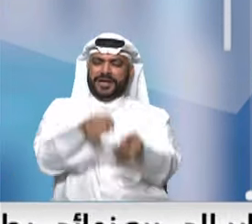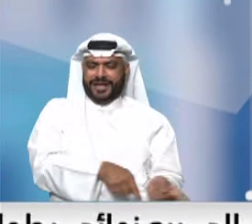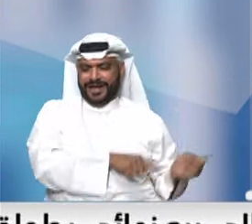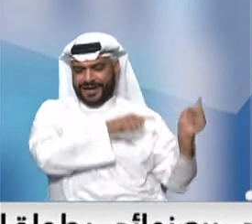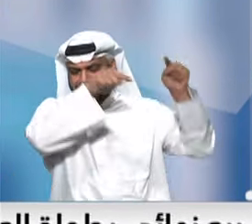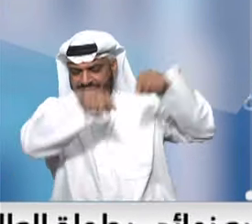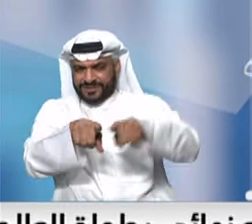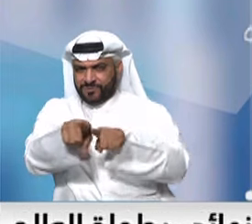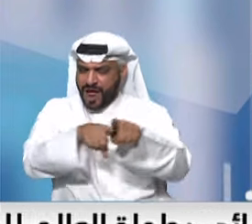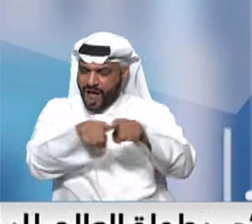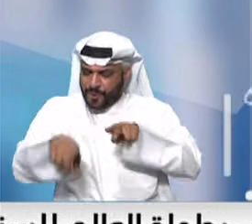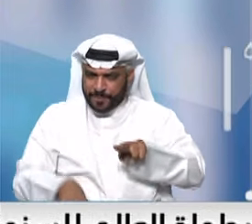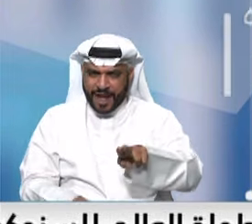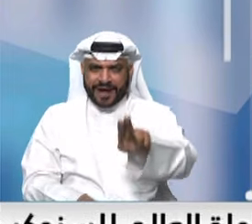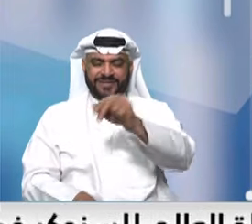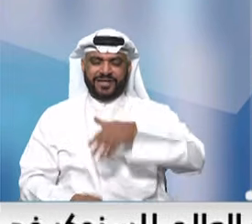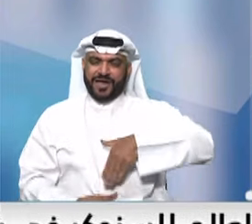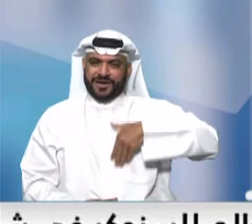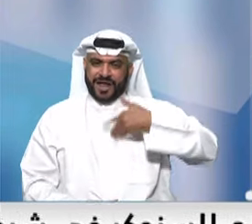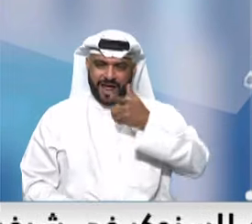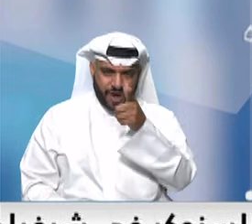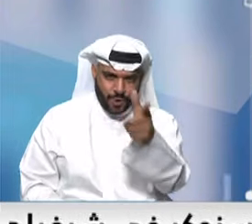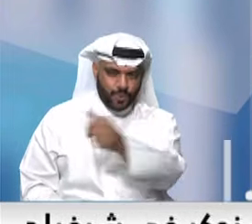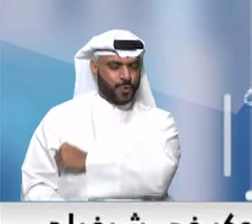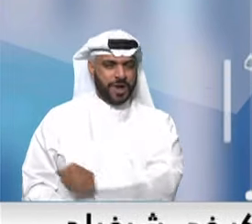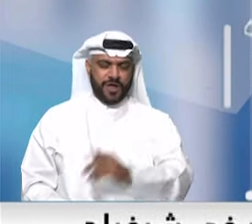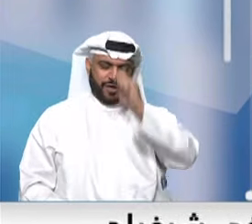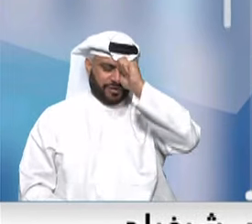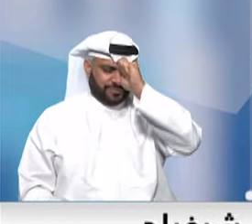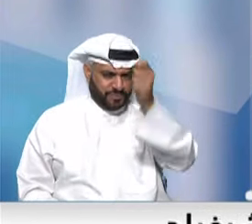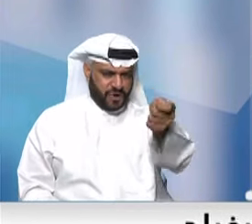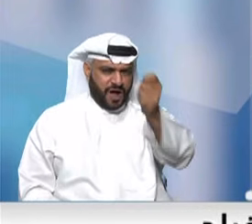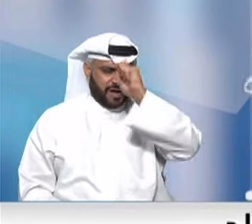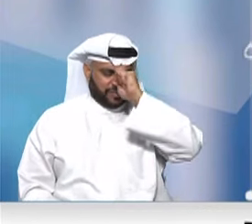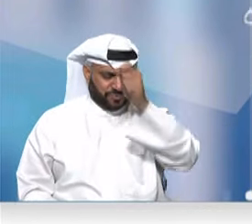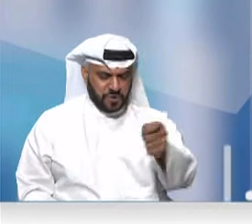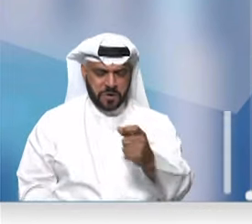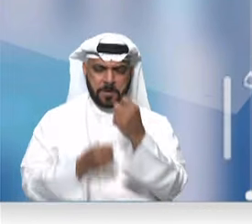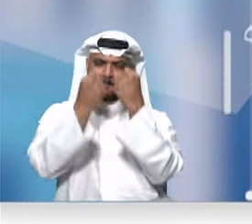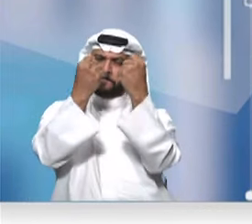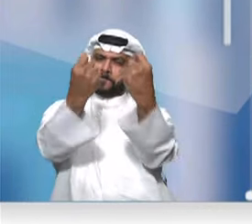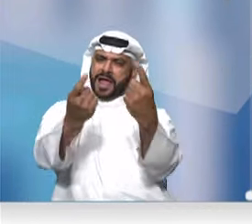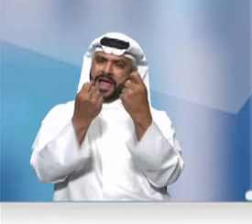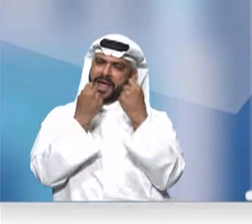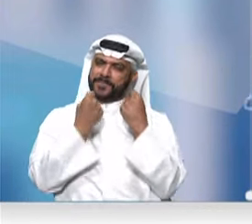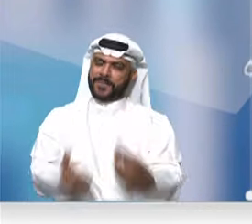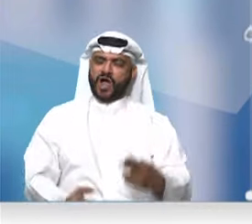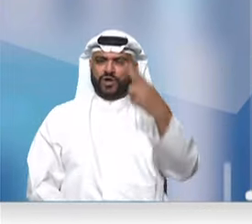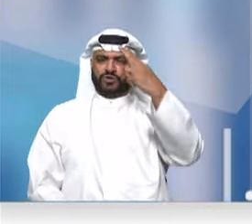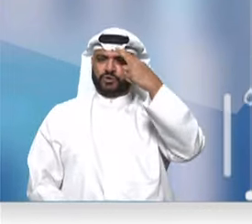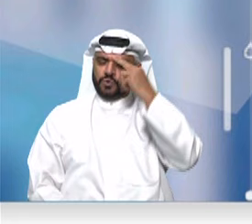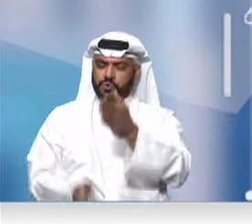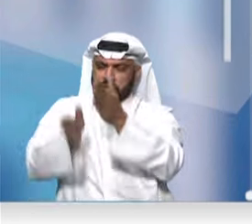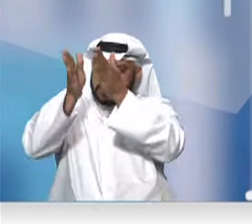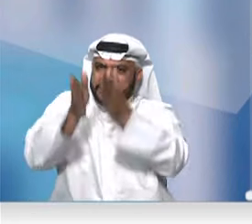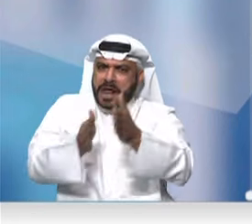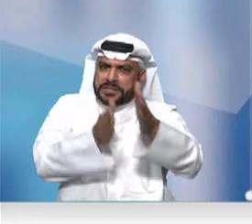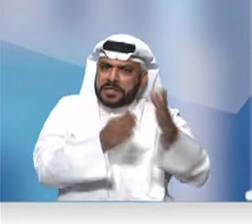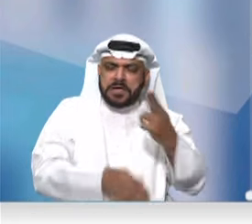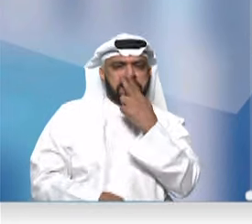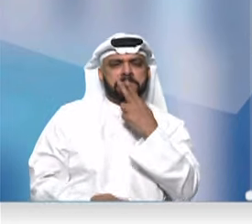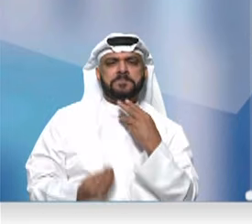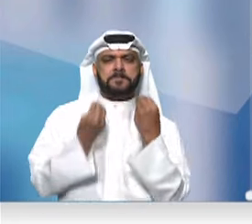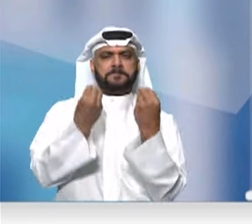وشعبينا الشقيقين. ونود أن نسجل بكل التقدير والثناء ما بذله بلدكم الشقيق من جهود حثيثة في